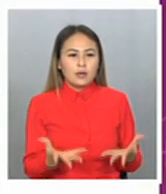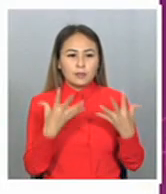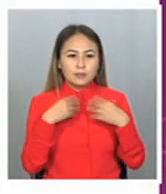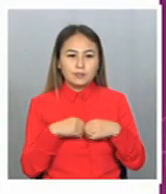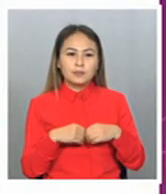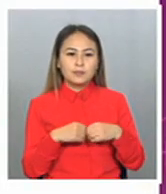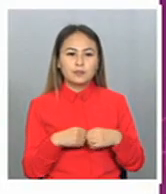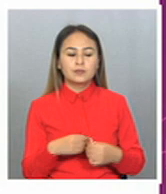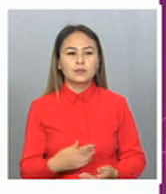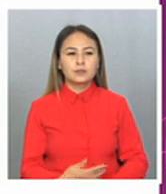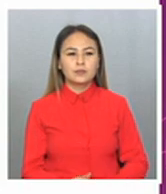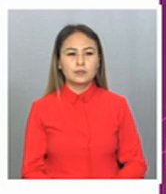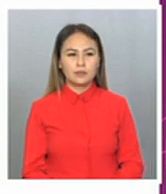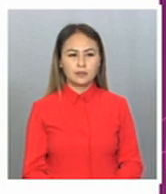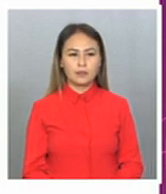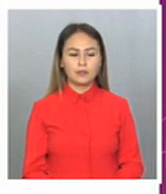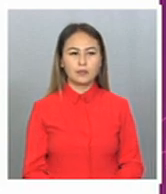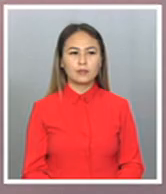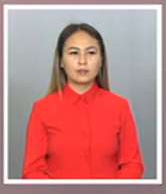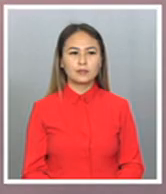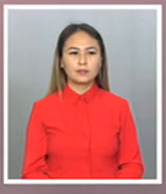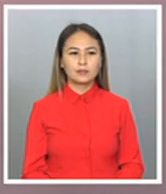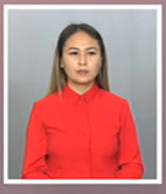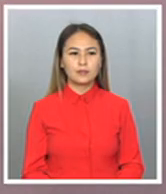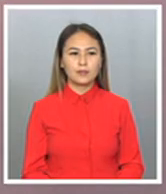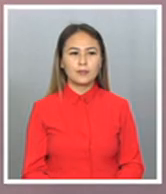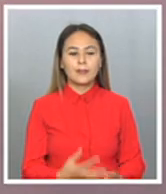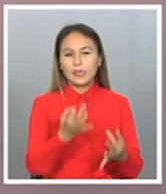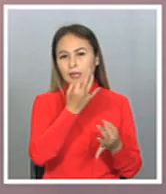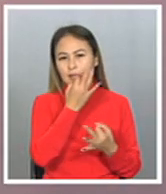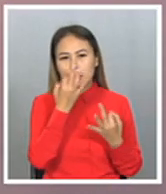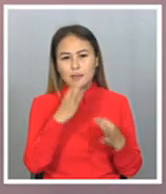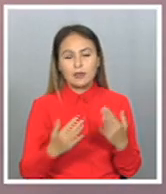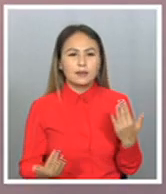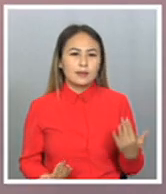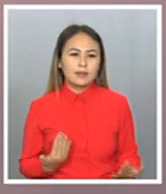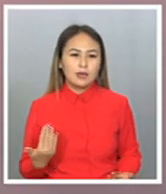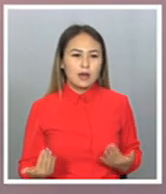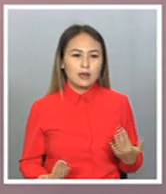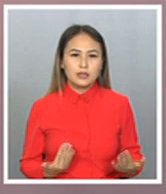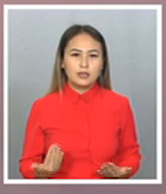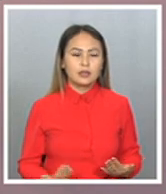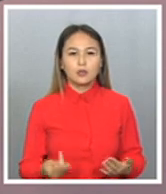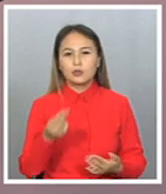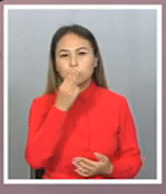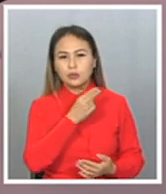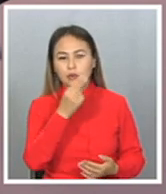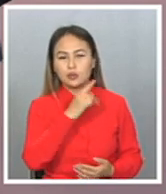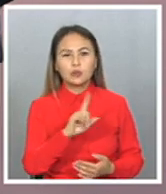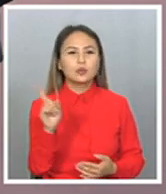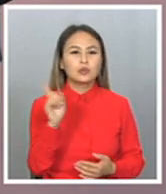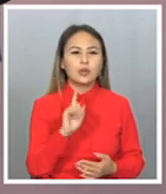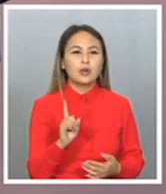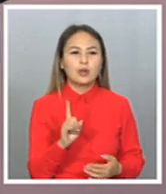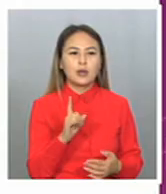затты өзінің бойына сіңіреді. Кез келген тірі ағзаның тіршілік етуі үшін